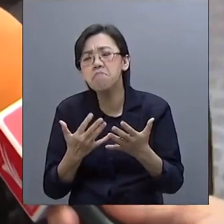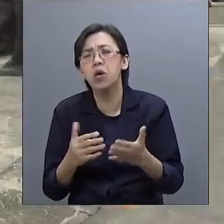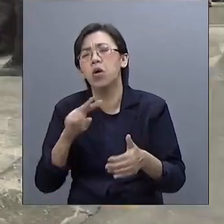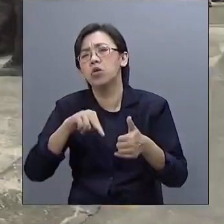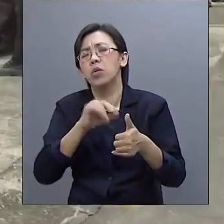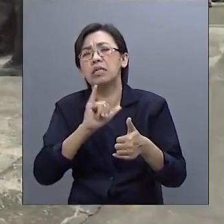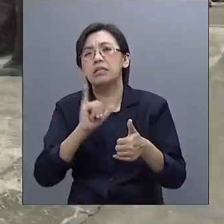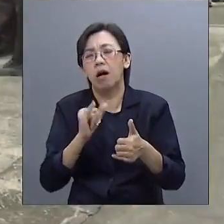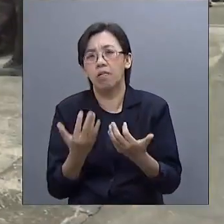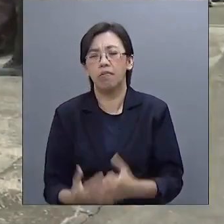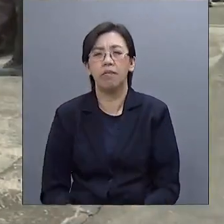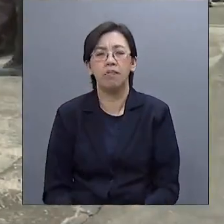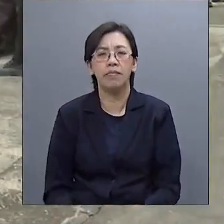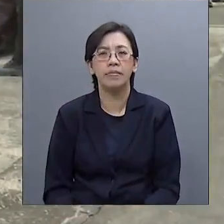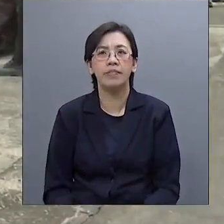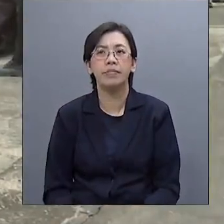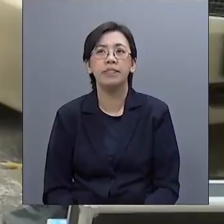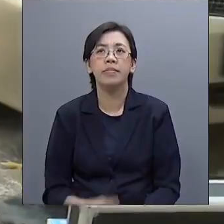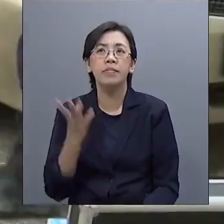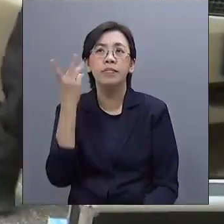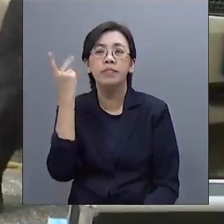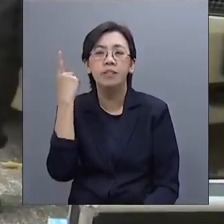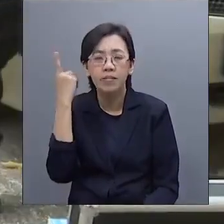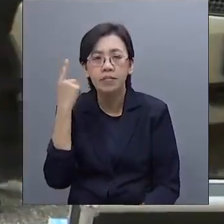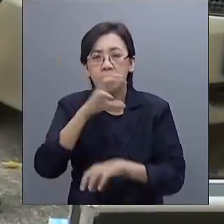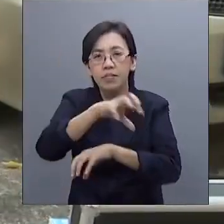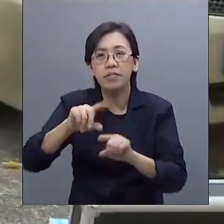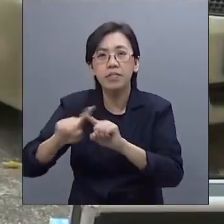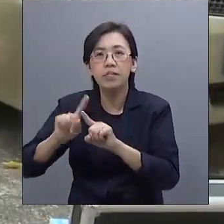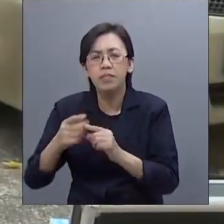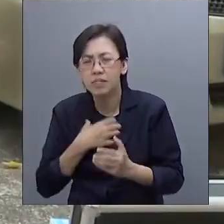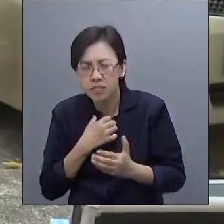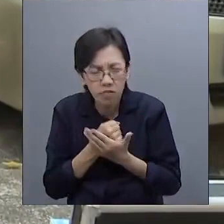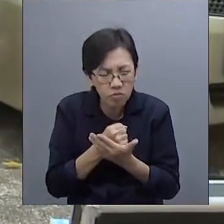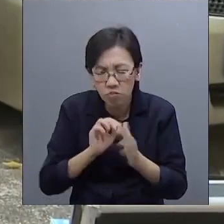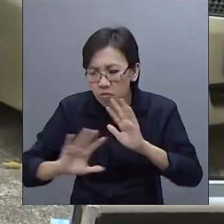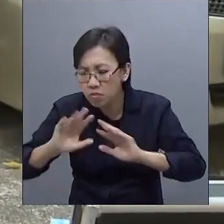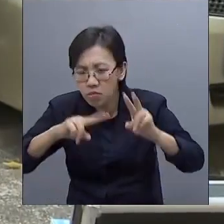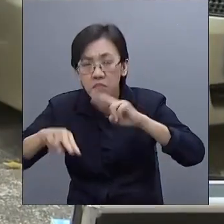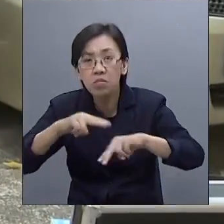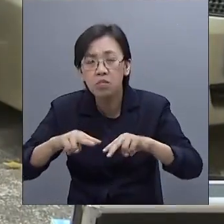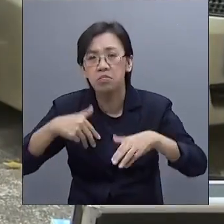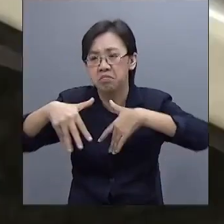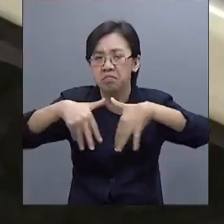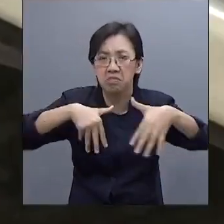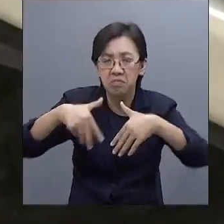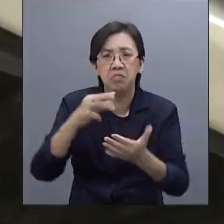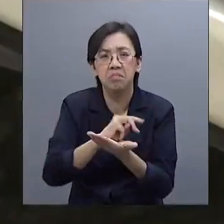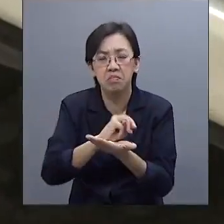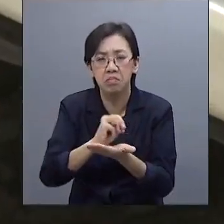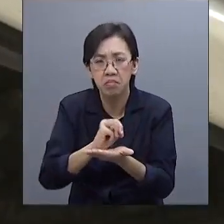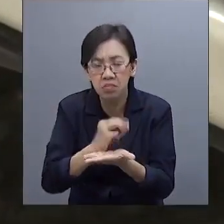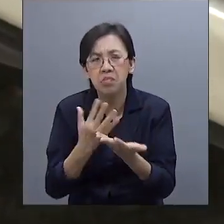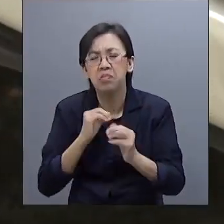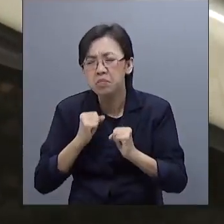ครับครับ เมื่อวานนี้หลายภาคส่วนพยายามจะช่วยกันค้นหานะคะทั้งภาคประชาชนมูลนิธิพย